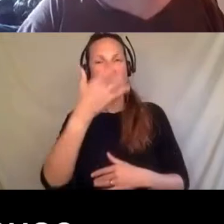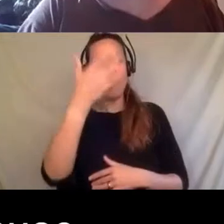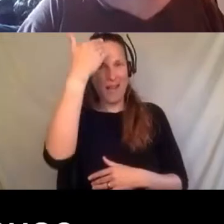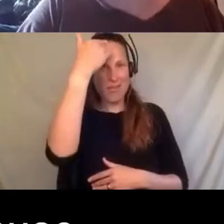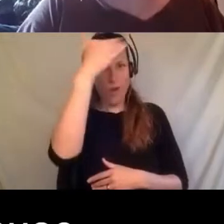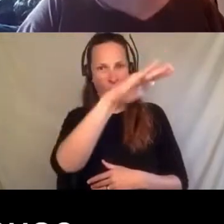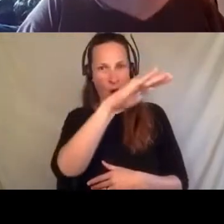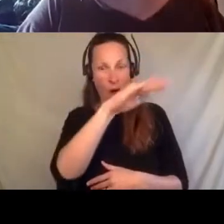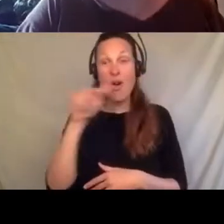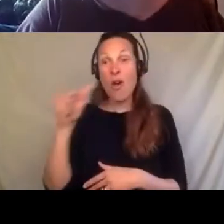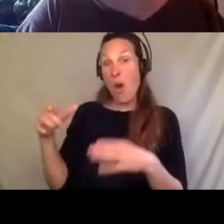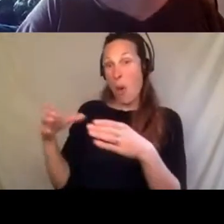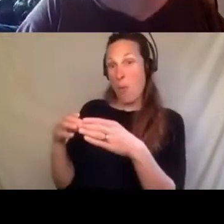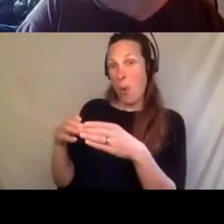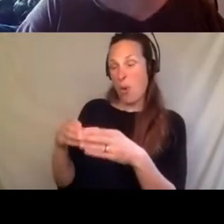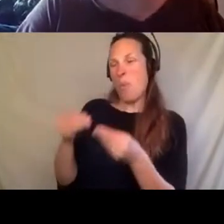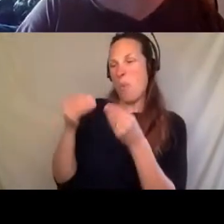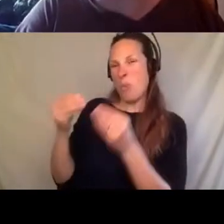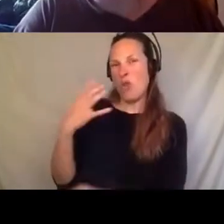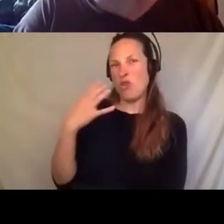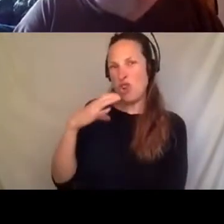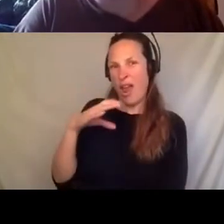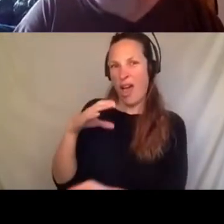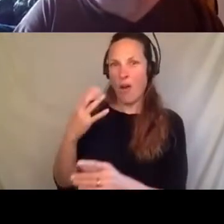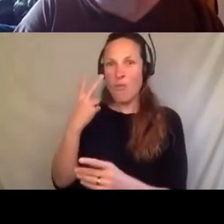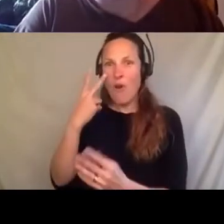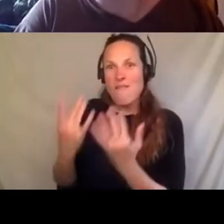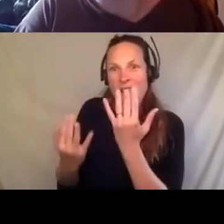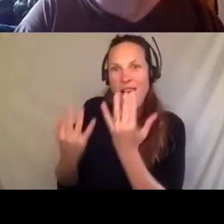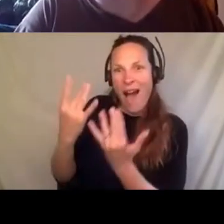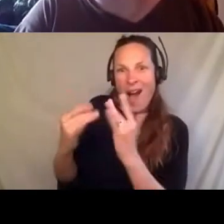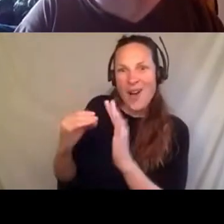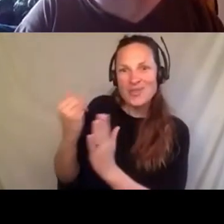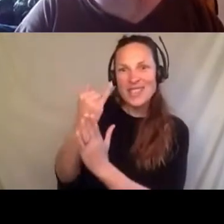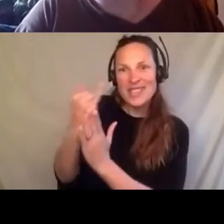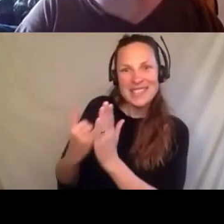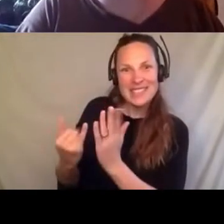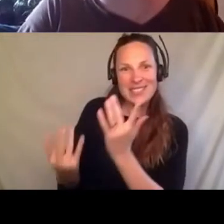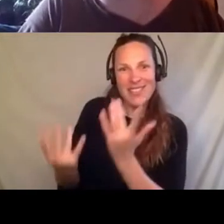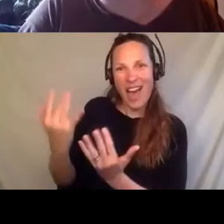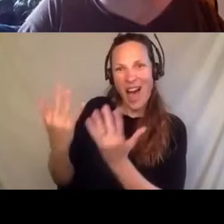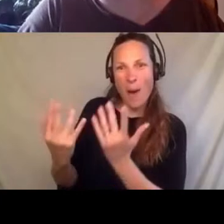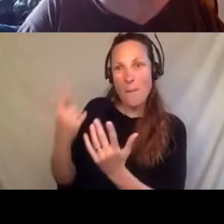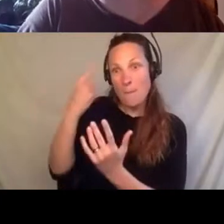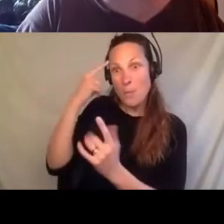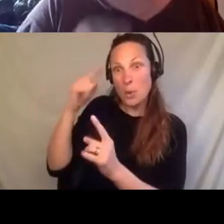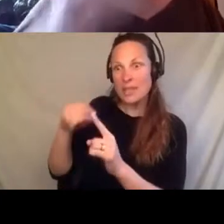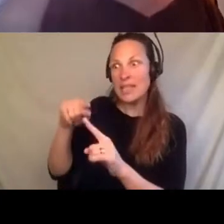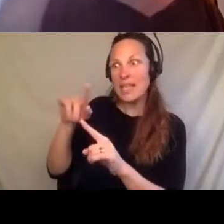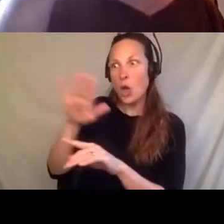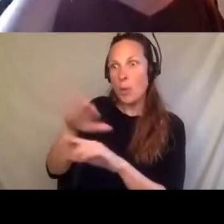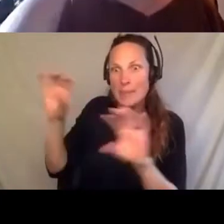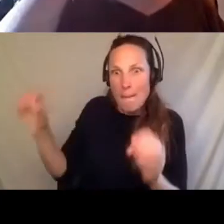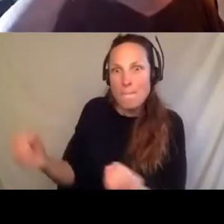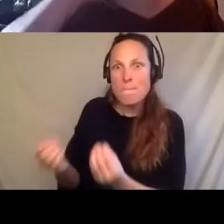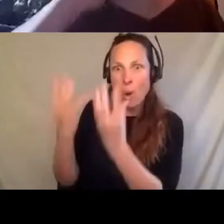qu'elle ait chaud. Donc, j'ai mis des petites flammes en dessous de mon dessin ici, pas pour vous dire qu'elle va brûler,